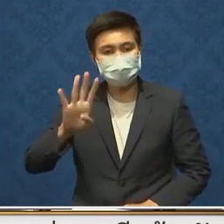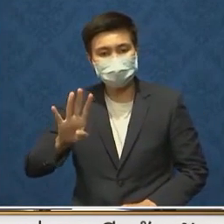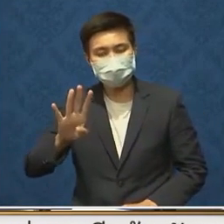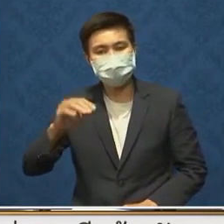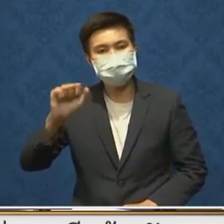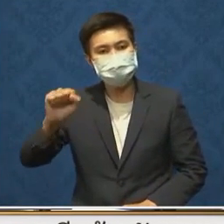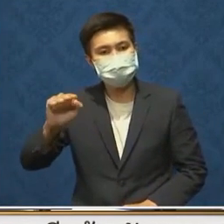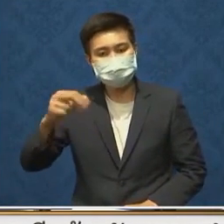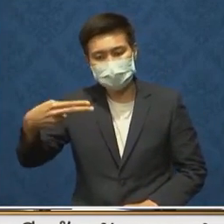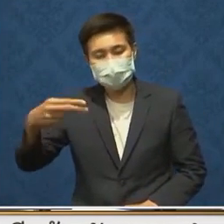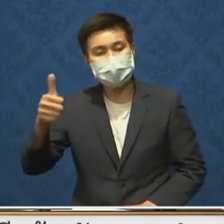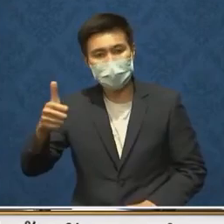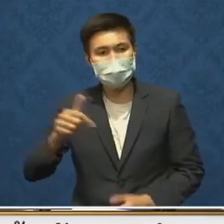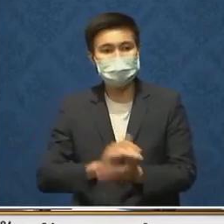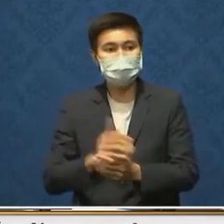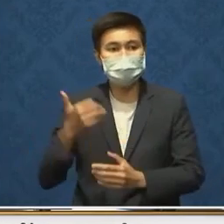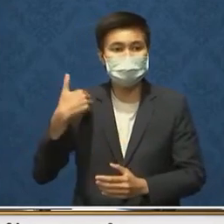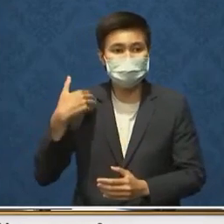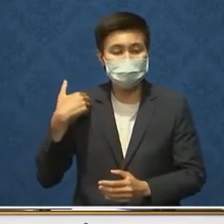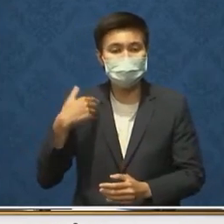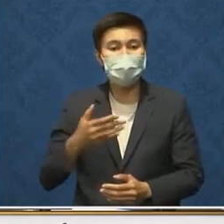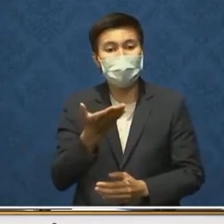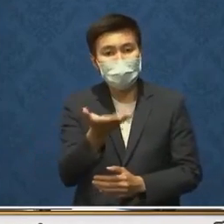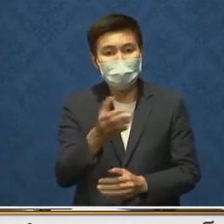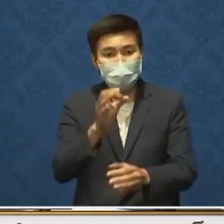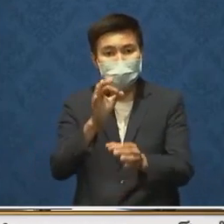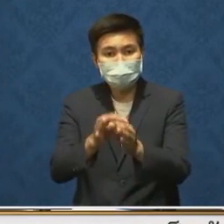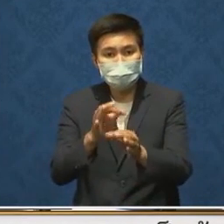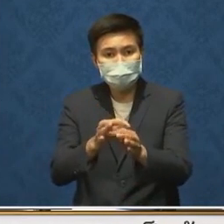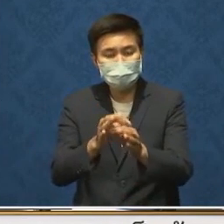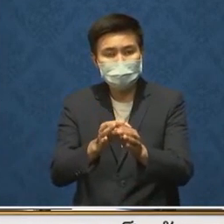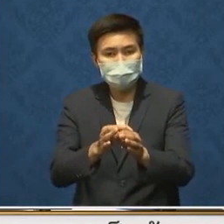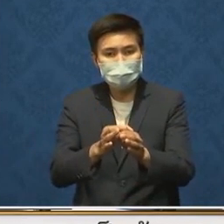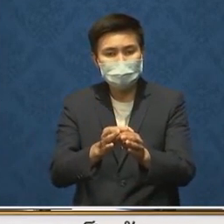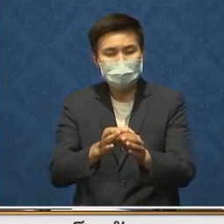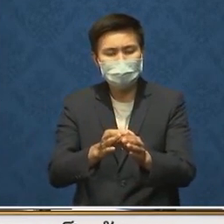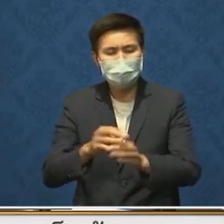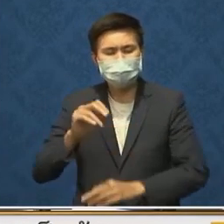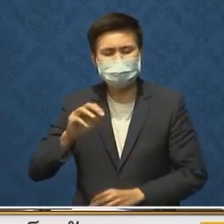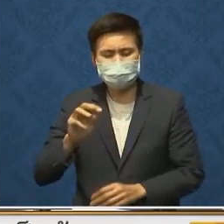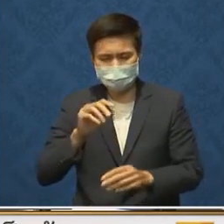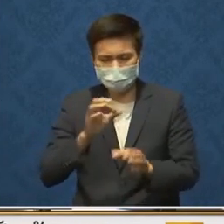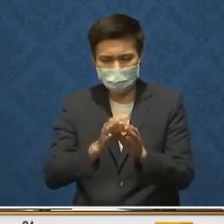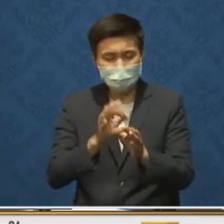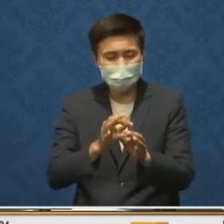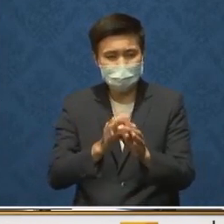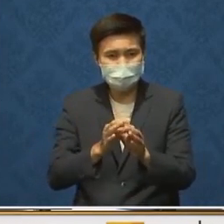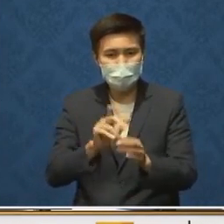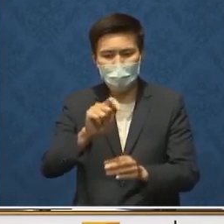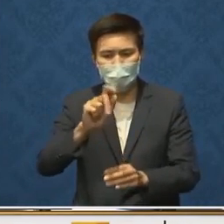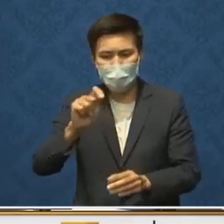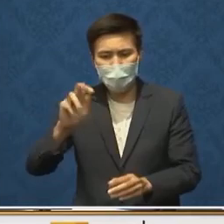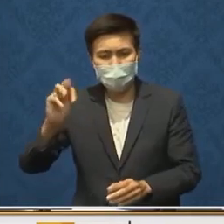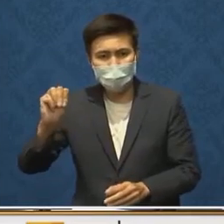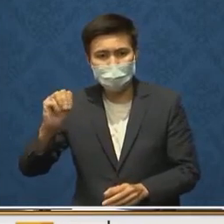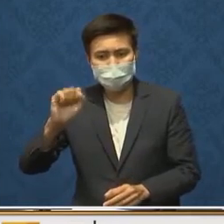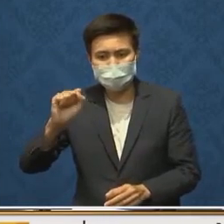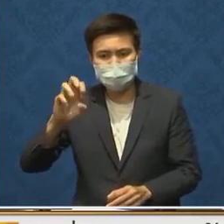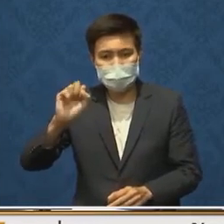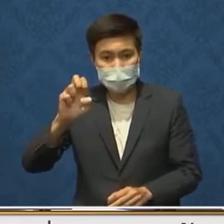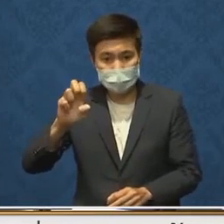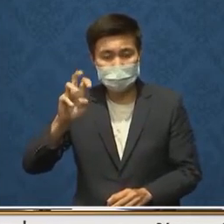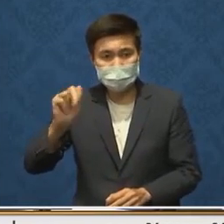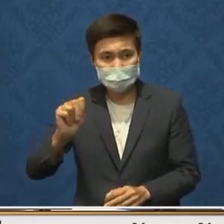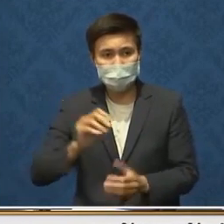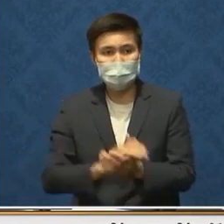มีหาบเล่แผงรอย ไปขอทออมศิล์เอามาใช้นี่นอกระบบวันนี้เจานี้พอไม่มใช้ก็บงคับต่อสายให้ไปหา